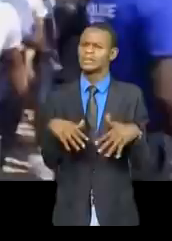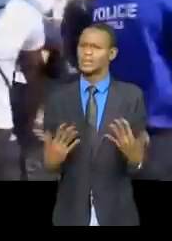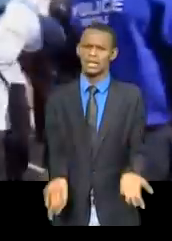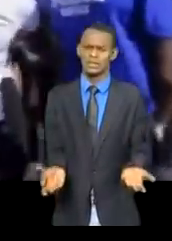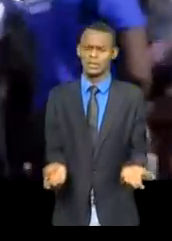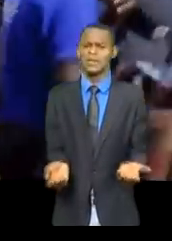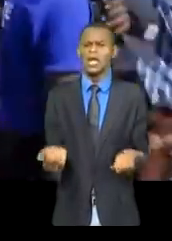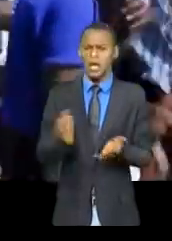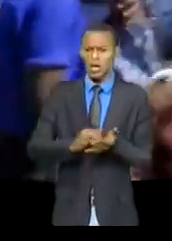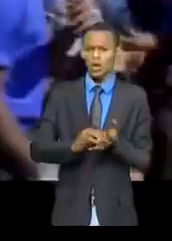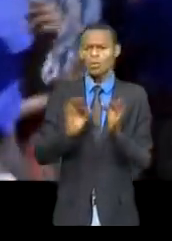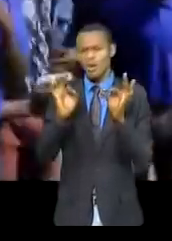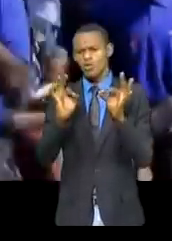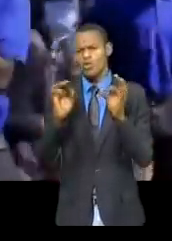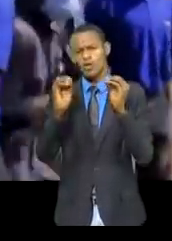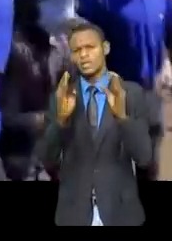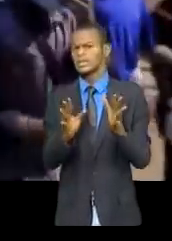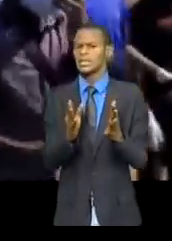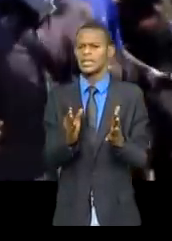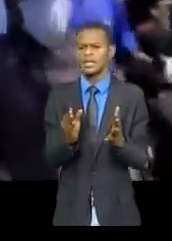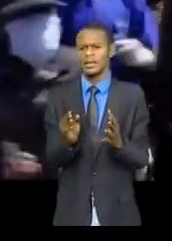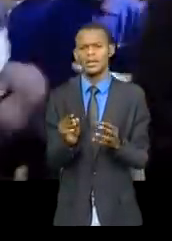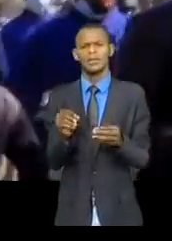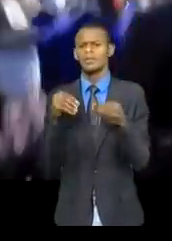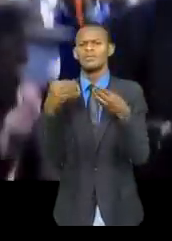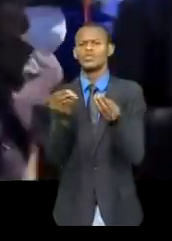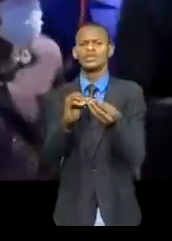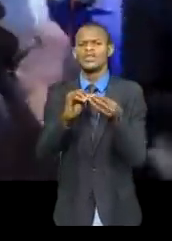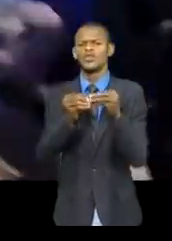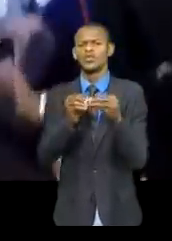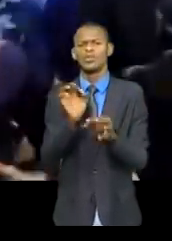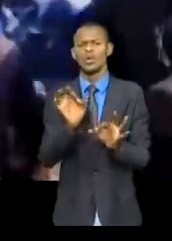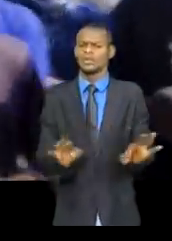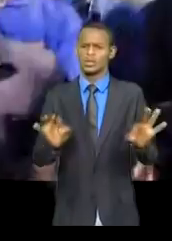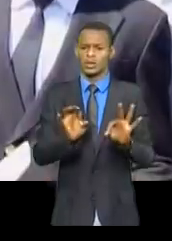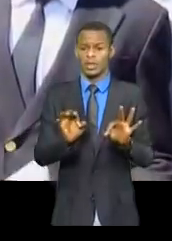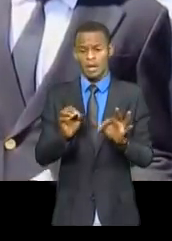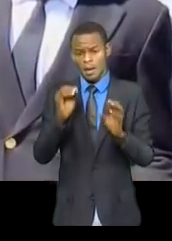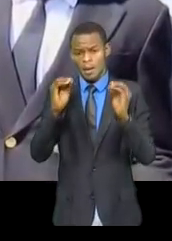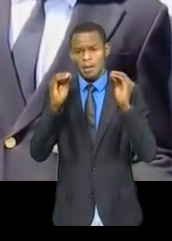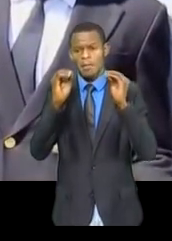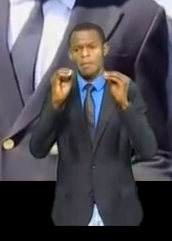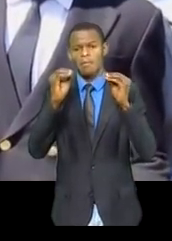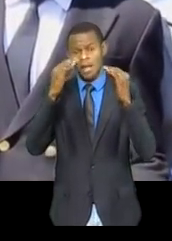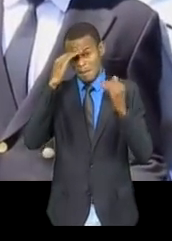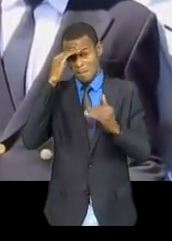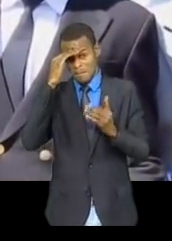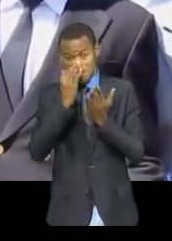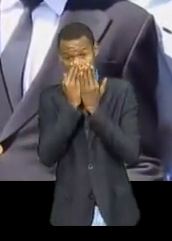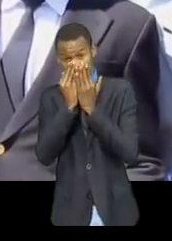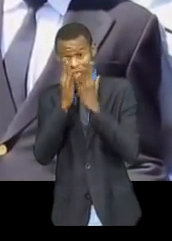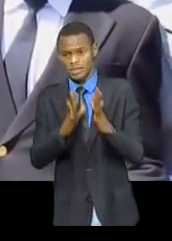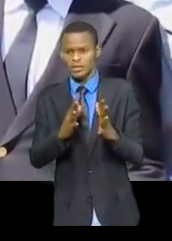les étudiants se sont plaints du manque d'électricité dans l'enceinte de l'université. Ces doléances et bien d'autres